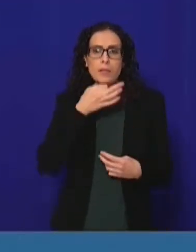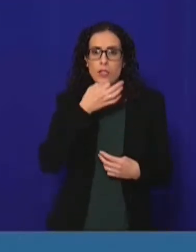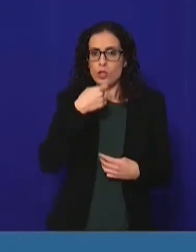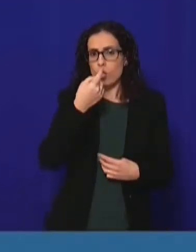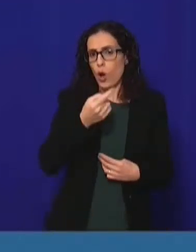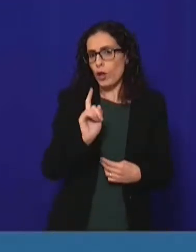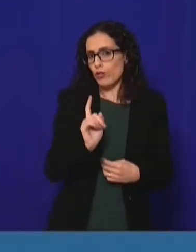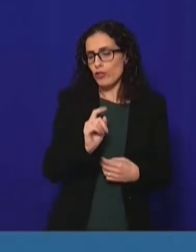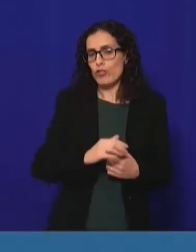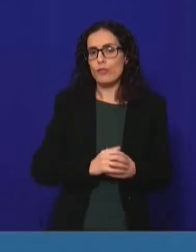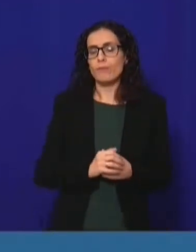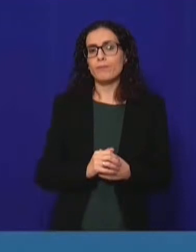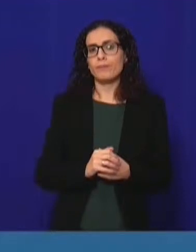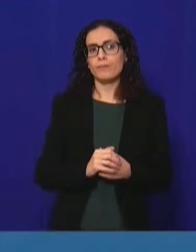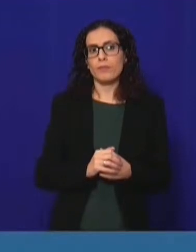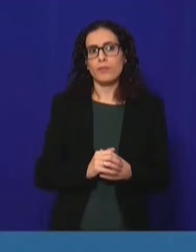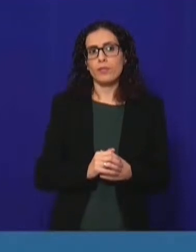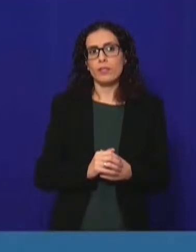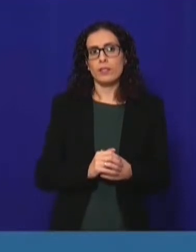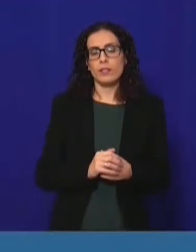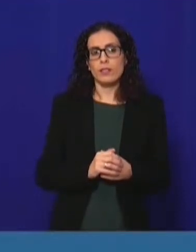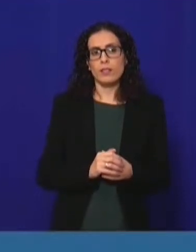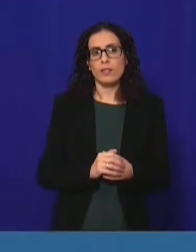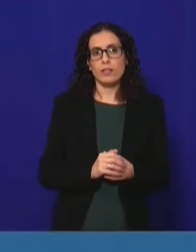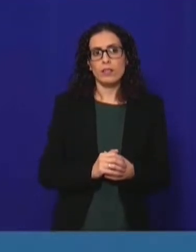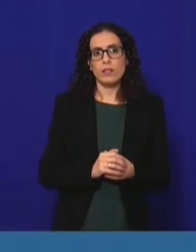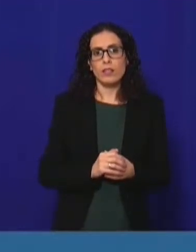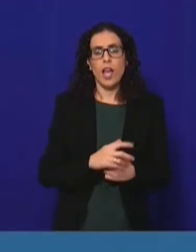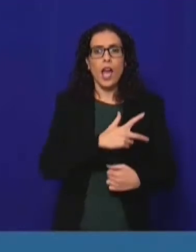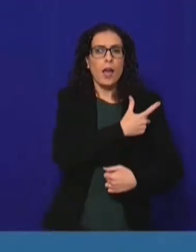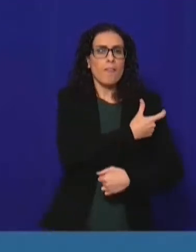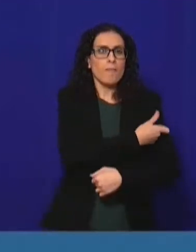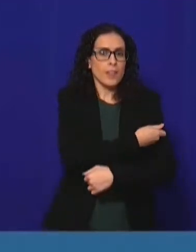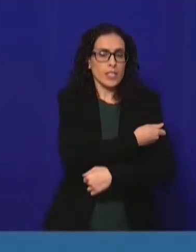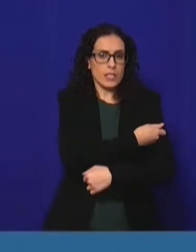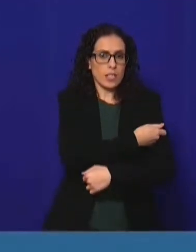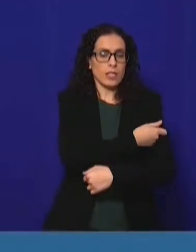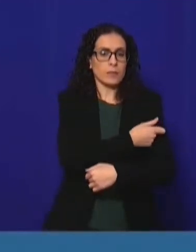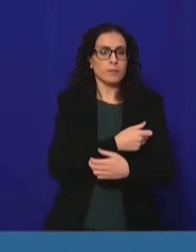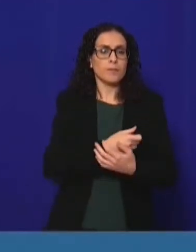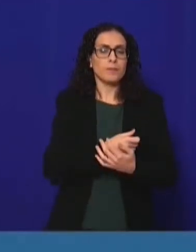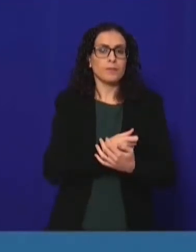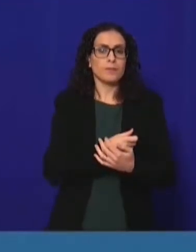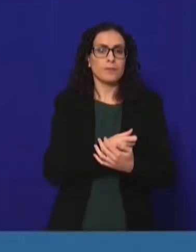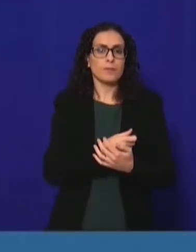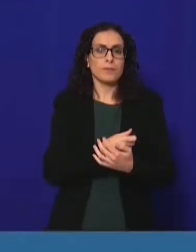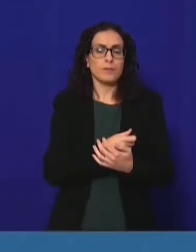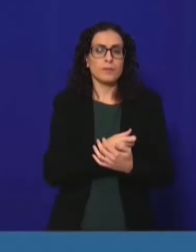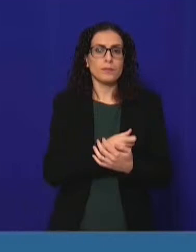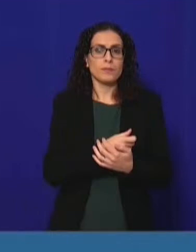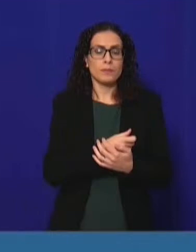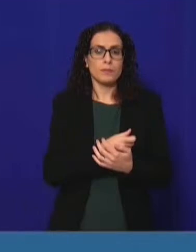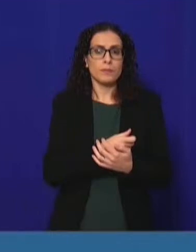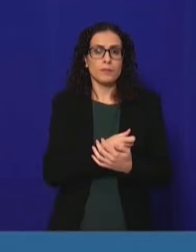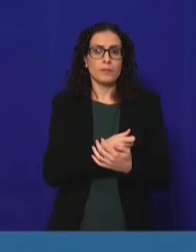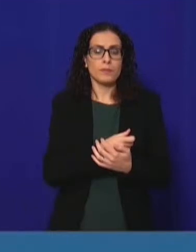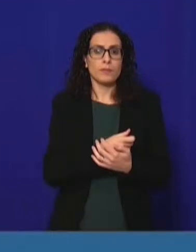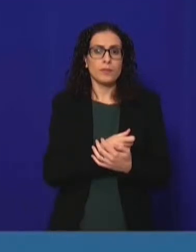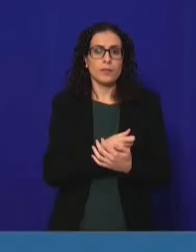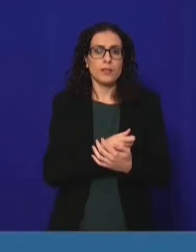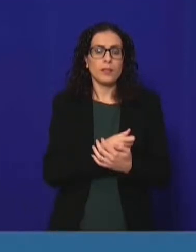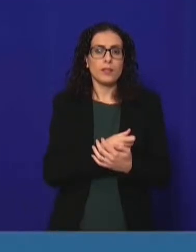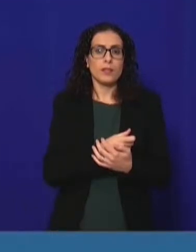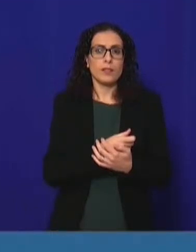li il-vaccine ħajkun f'ġiex dozi, meta ngħidu pereżempju Malta allokata 300,000